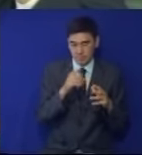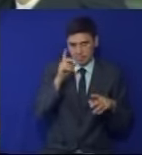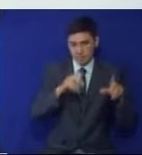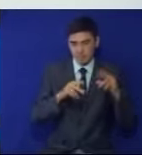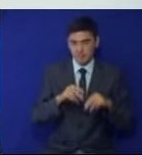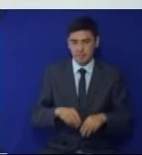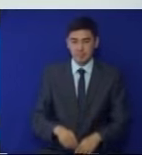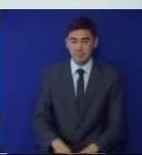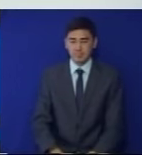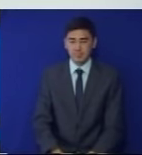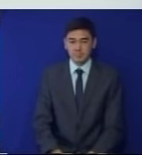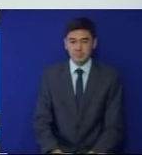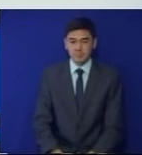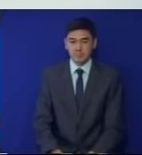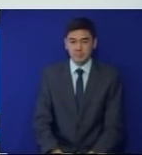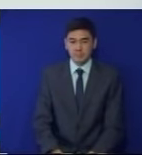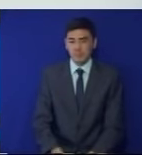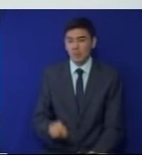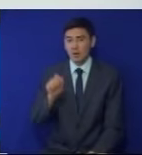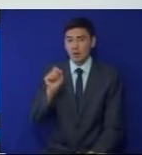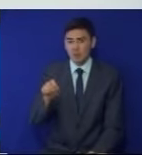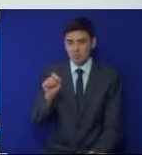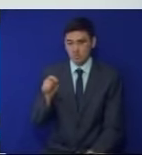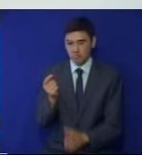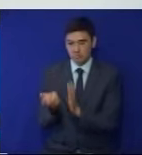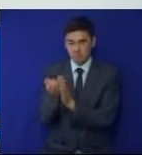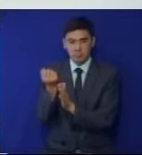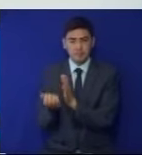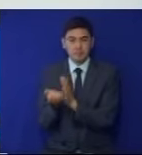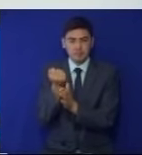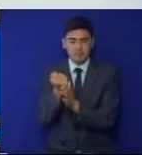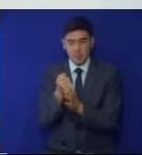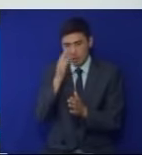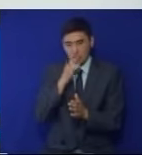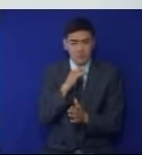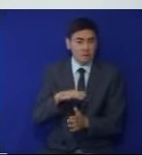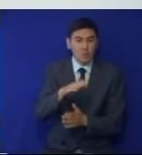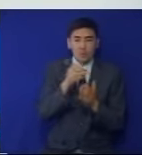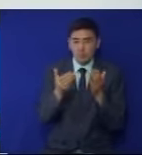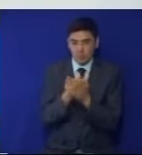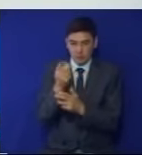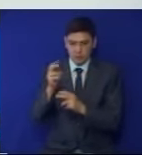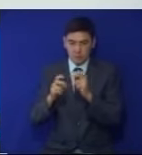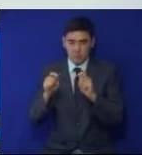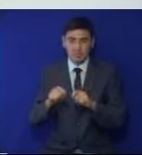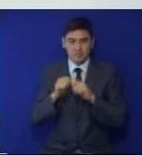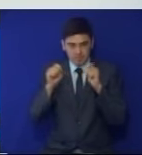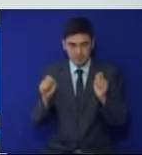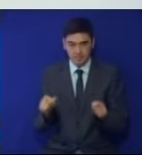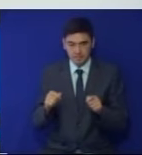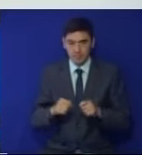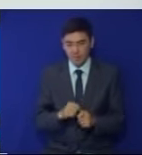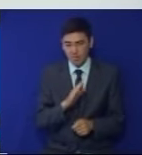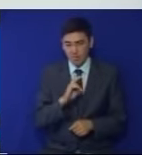дейміз. Алтын жаңару еліміздің индустриалды картасында жаңа заманауи өндіріс нысаны пайда болды. Шығыс